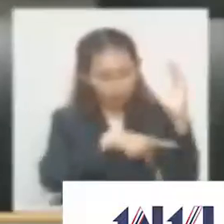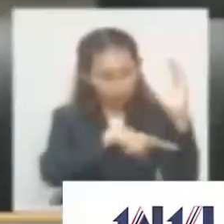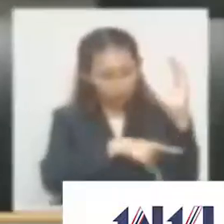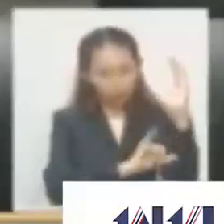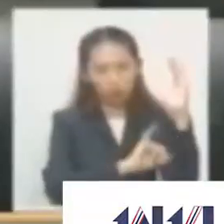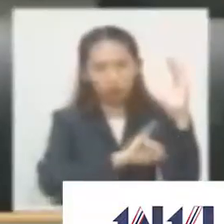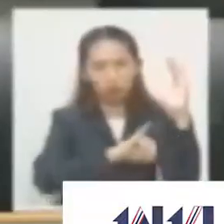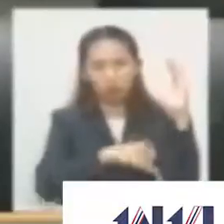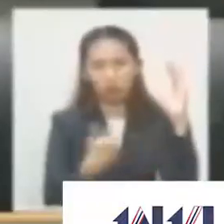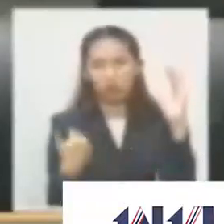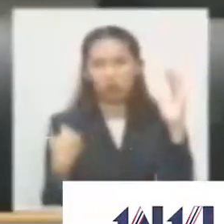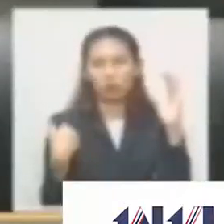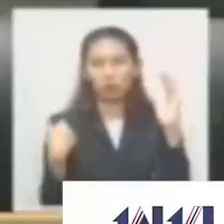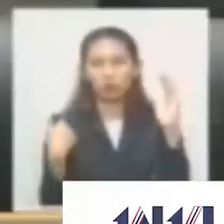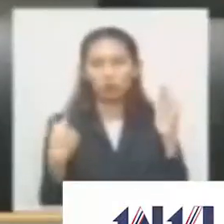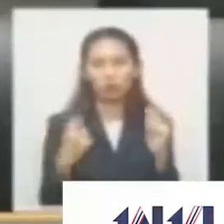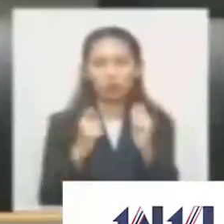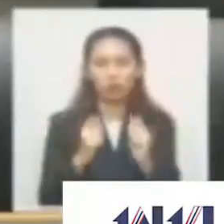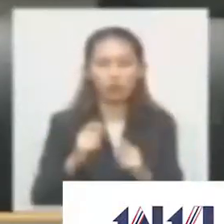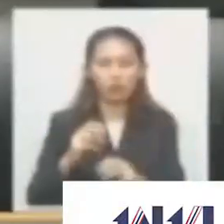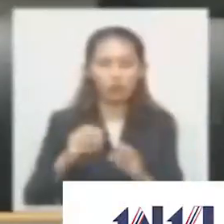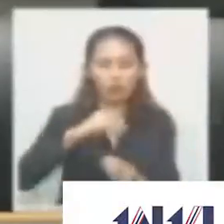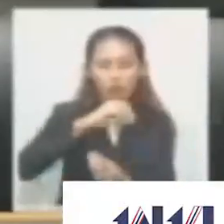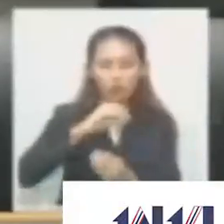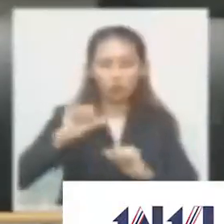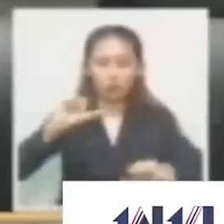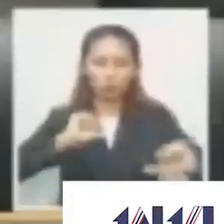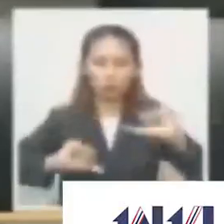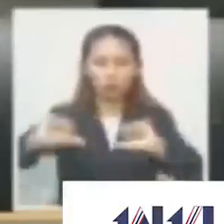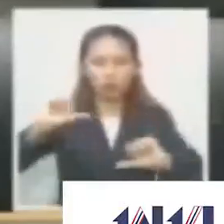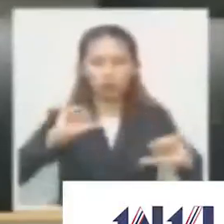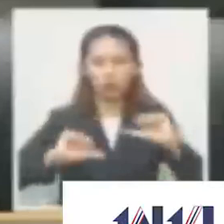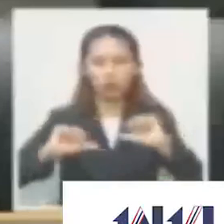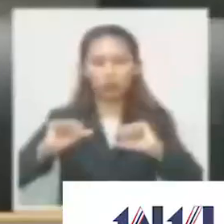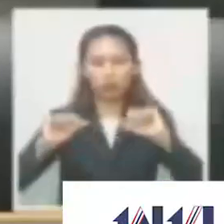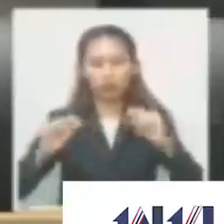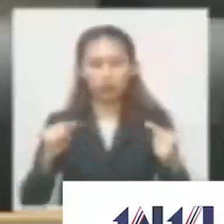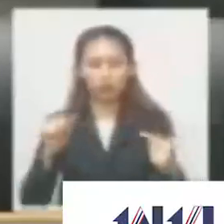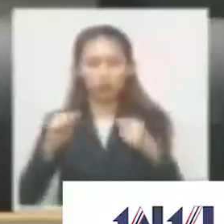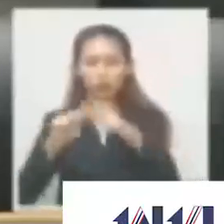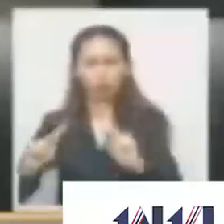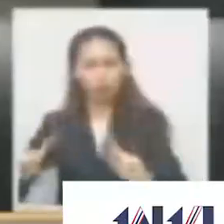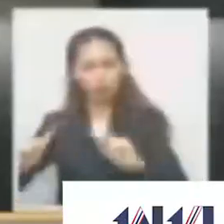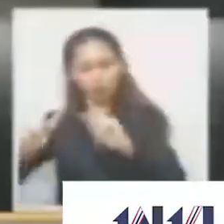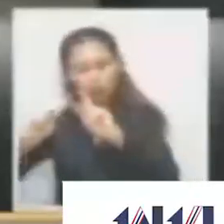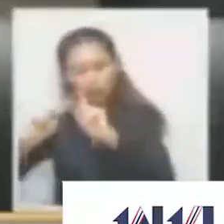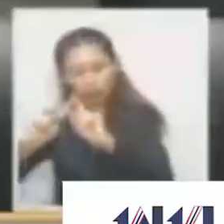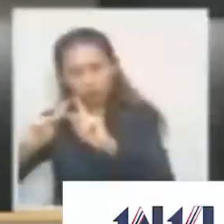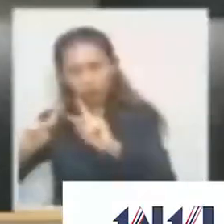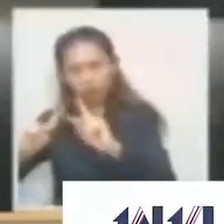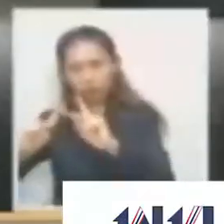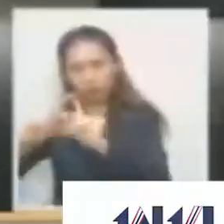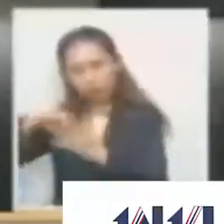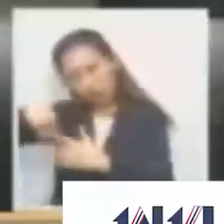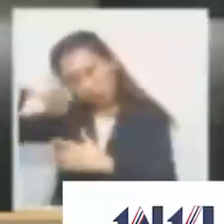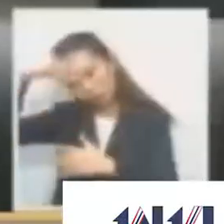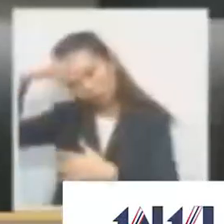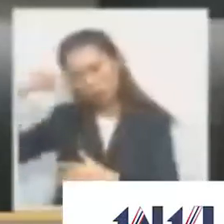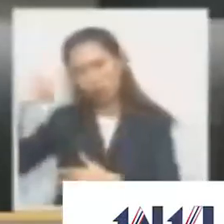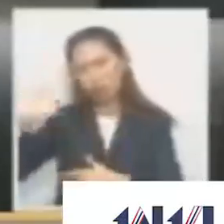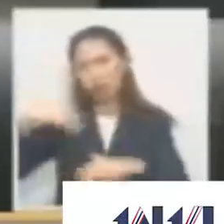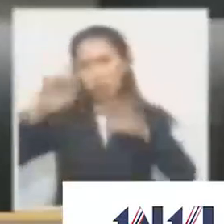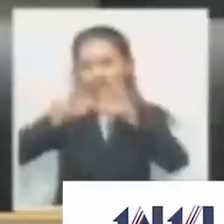านวิทยาศาสตร์พระจอมเกล้านวากอนะครับขึ้นกับกระทรวงศึกษาธิการข้างในมีอะควาเรียมมีทุกอย่างหลายๆครับพ